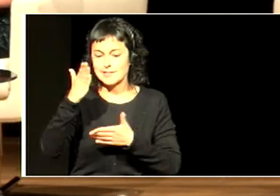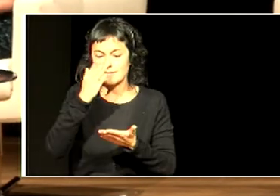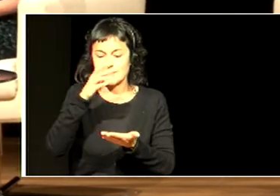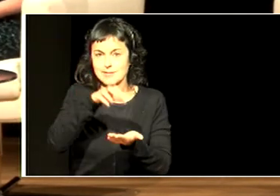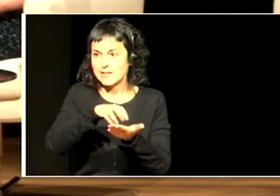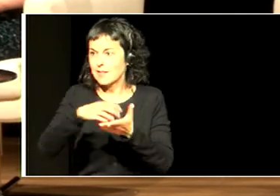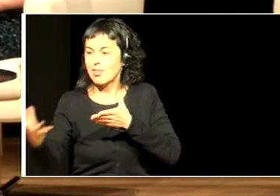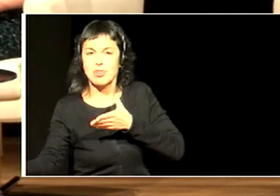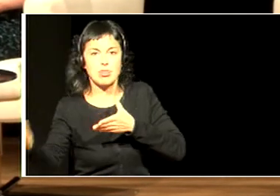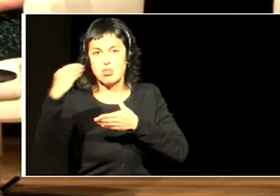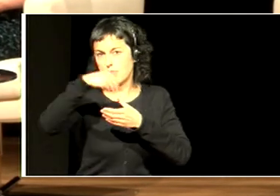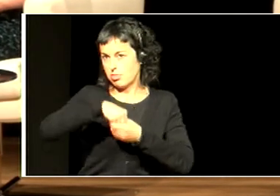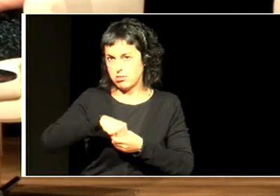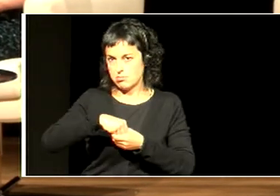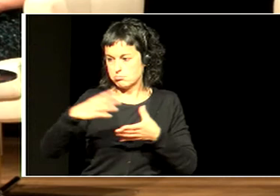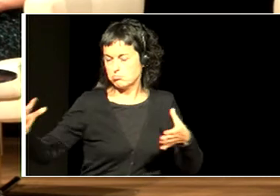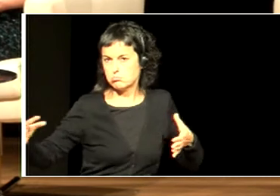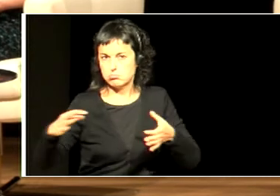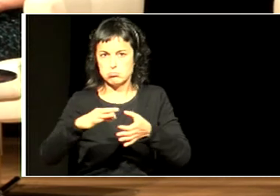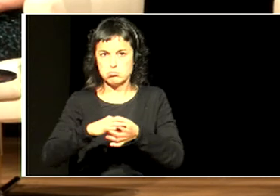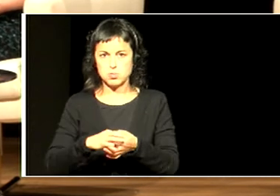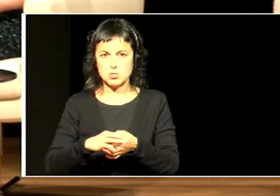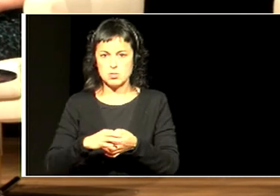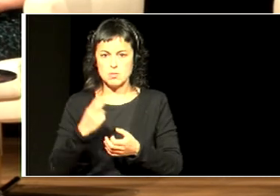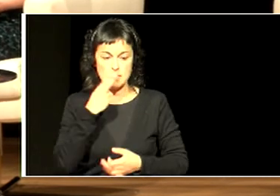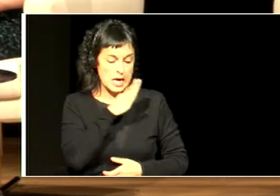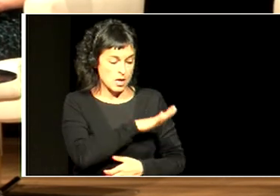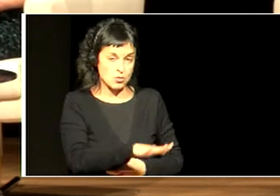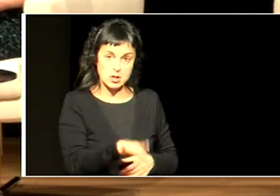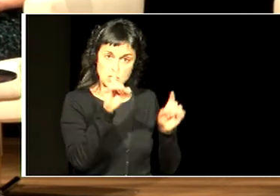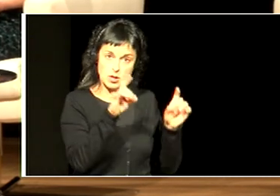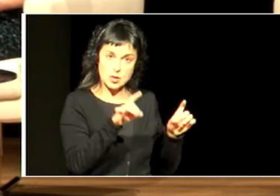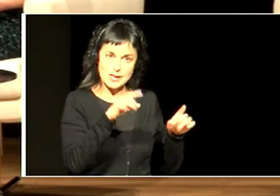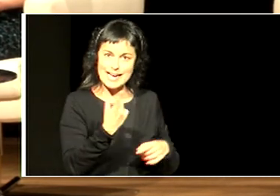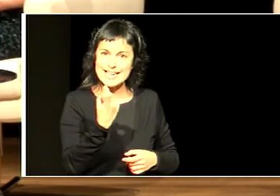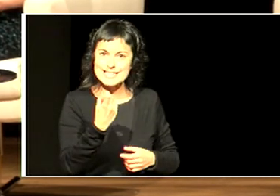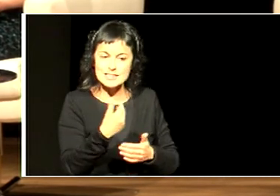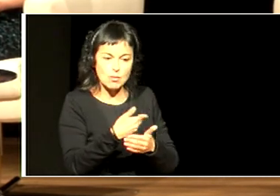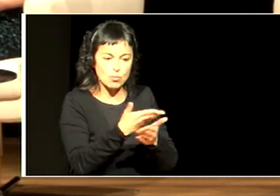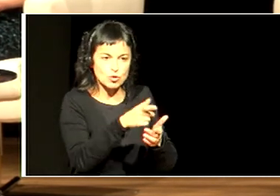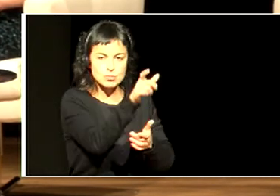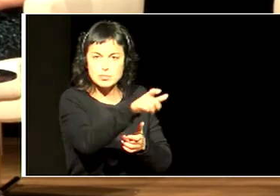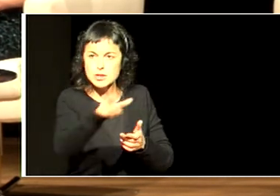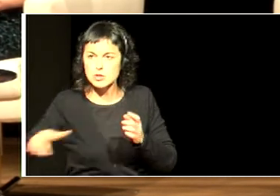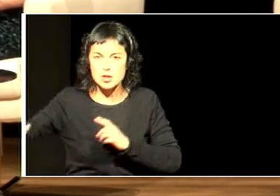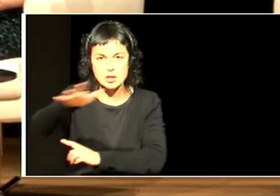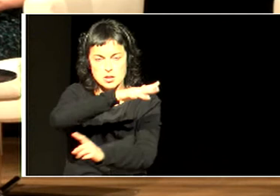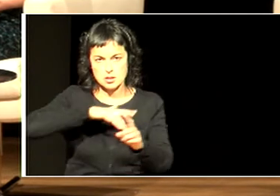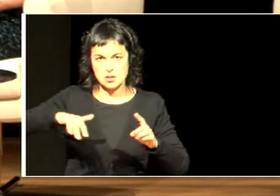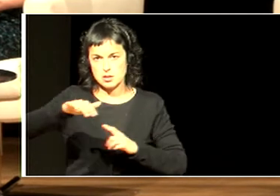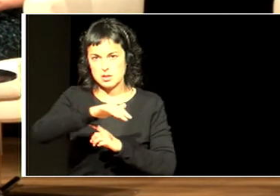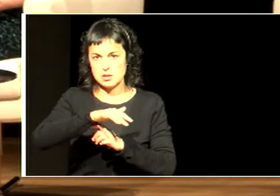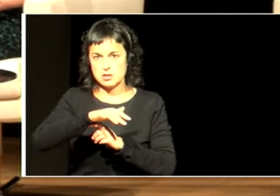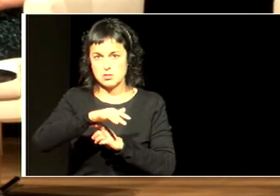hori famatua, ez da? Ume bat ezitzeko behar dugu tribua, ez da? Forman parte dela tribu, ikastetzeko pertsonak